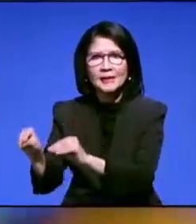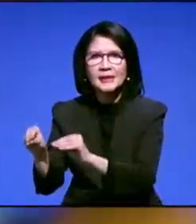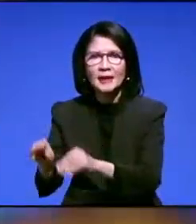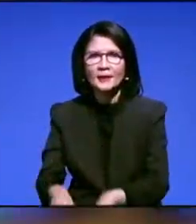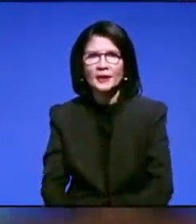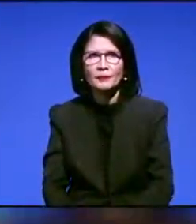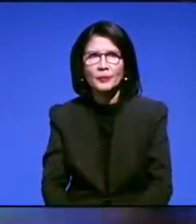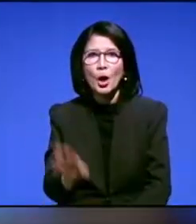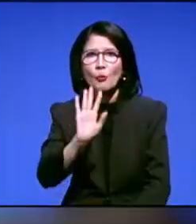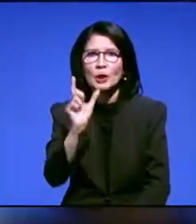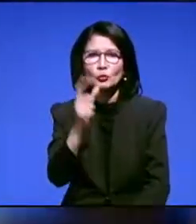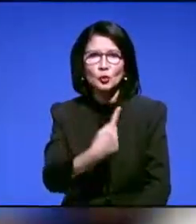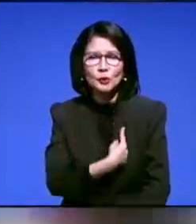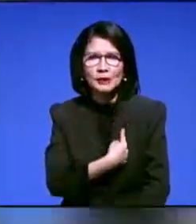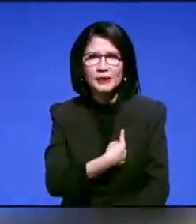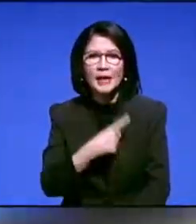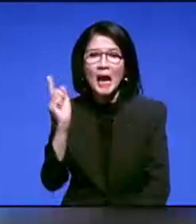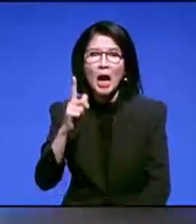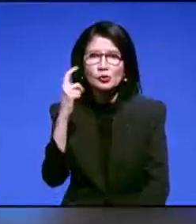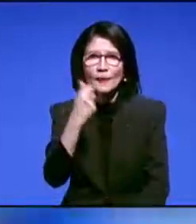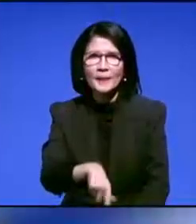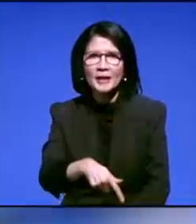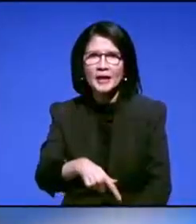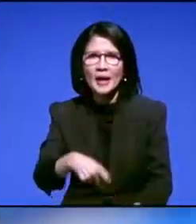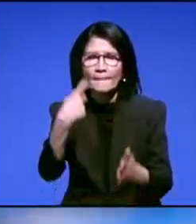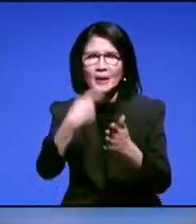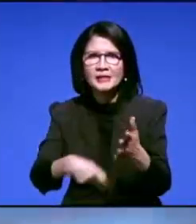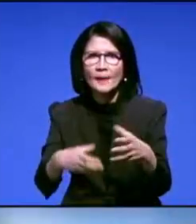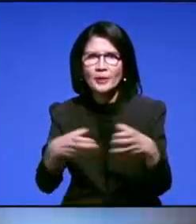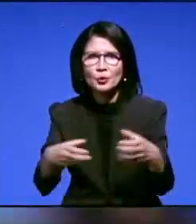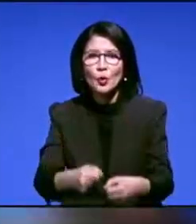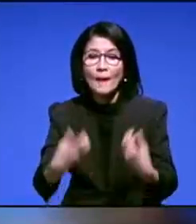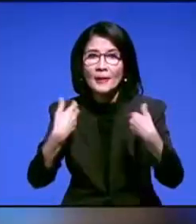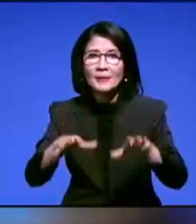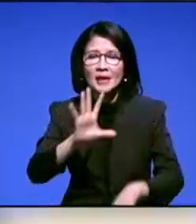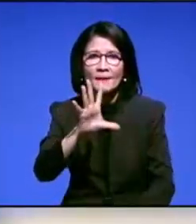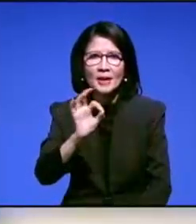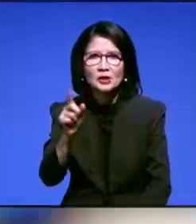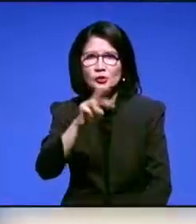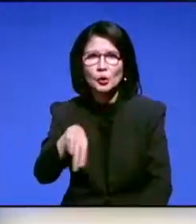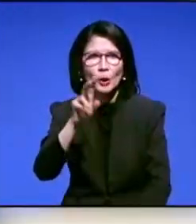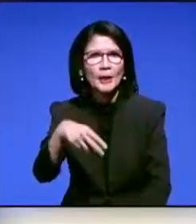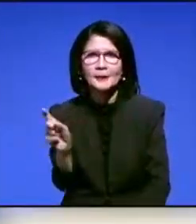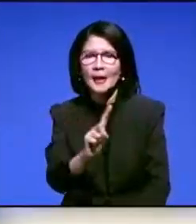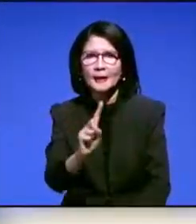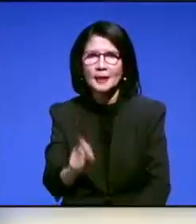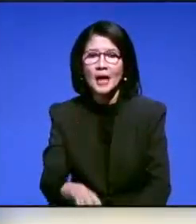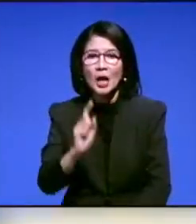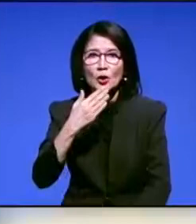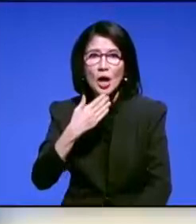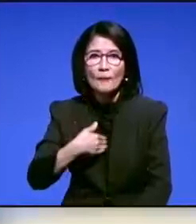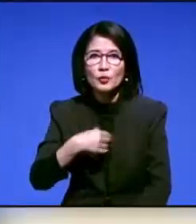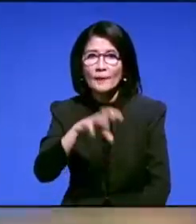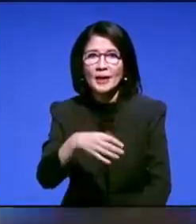tidak digunakan untuk pribadi harus membayar pajak penuh. Pembebasan $500 tidak berlaku. Bila pemilik barang tidak